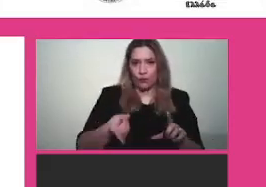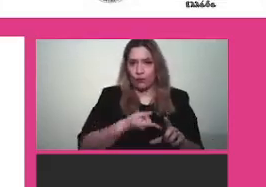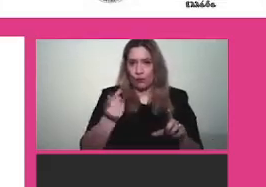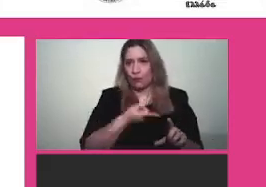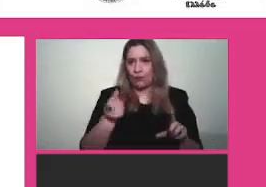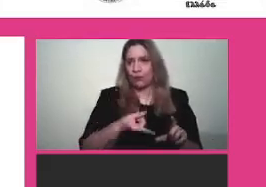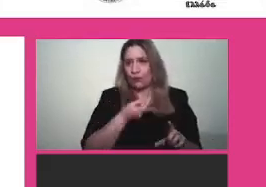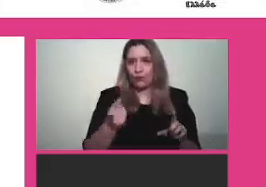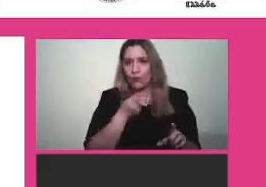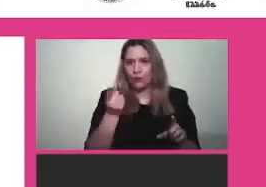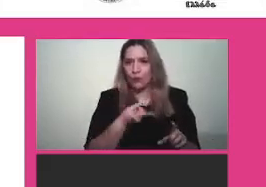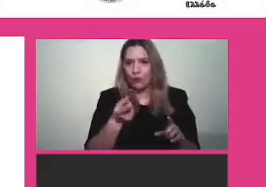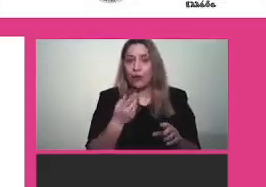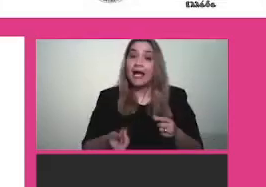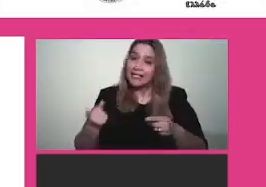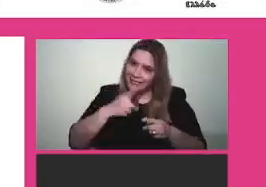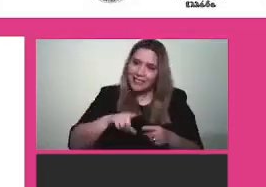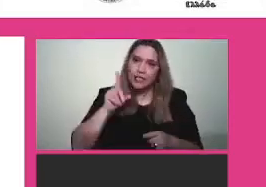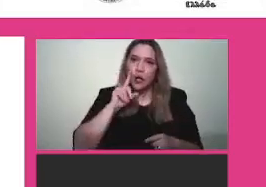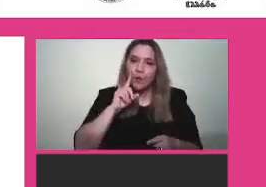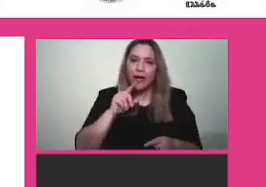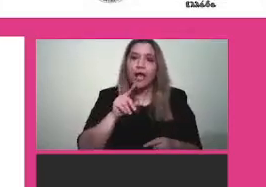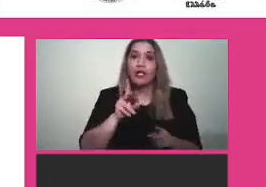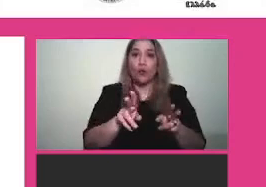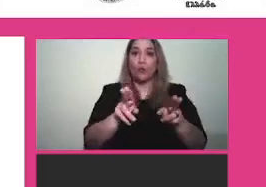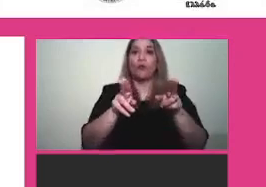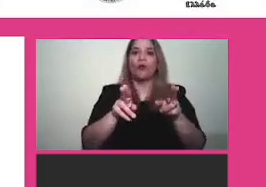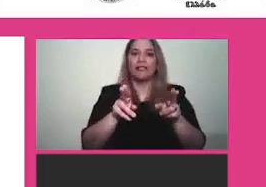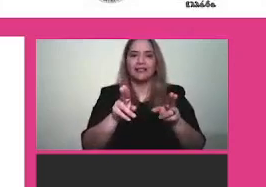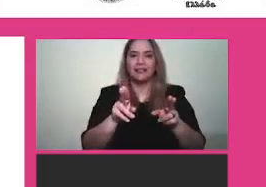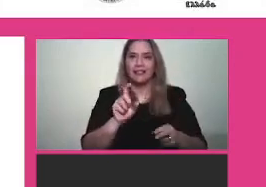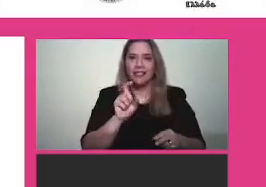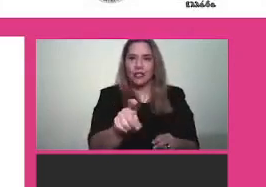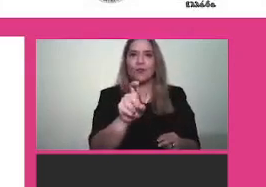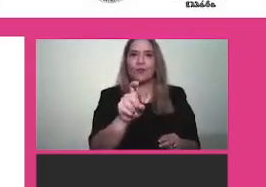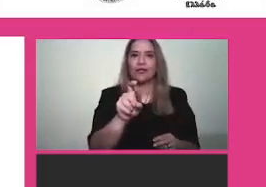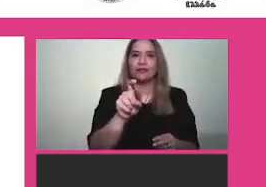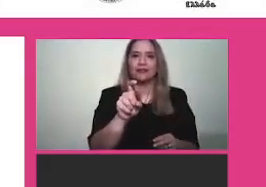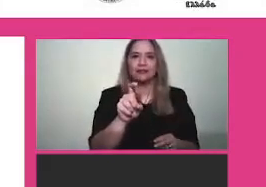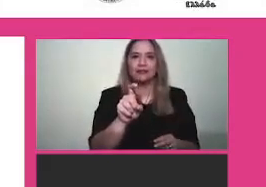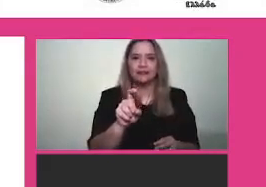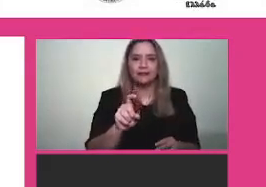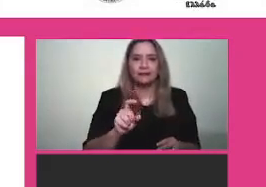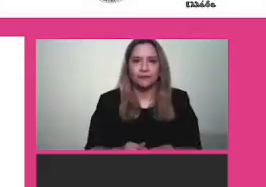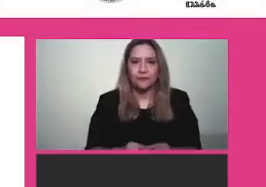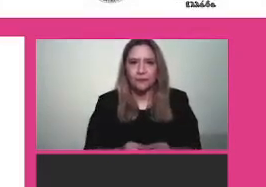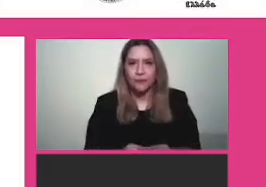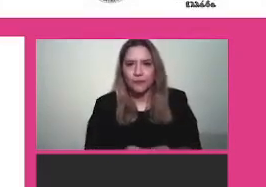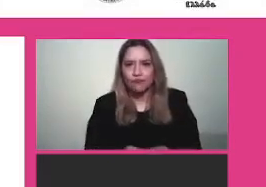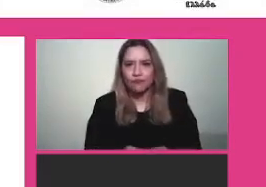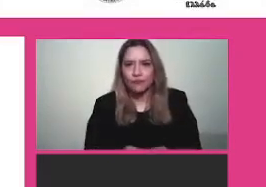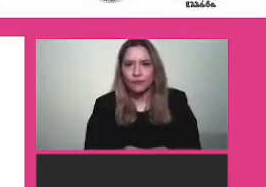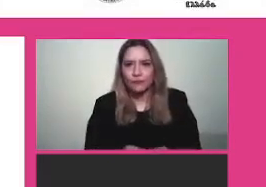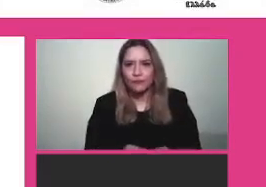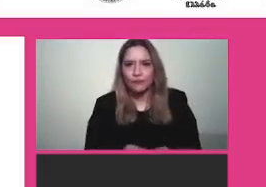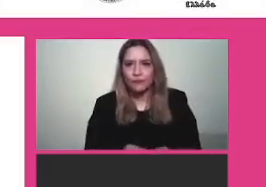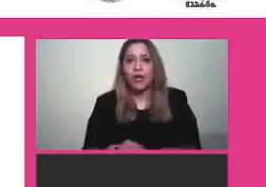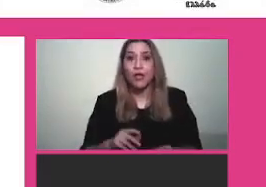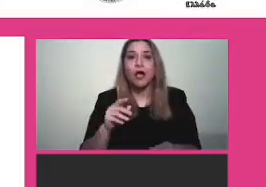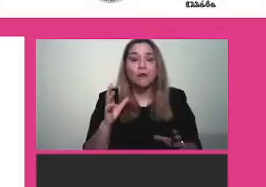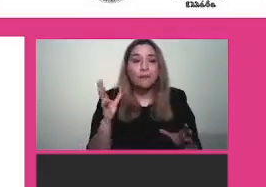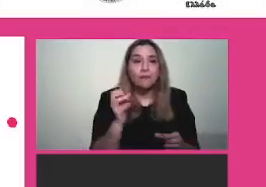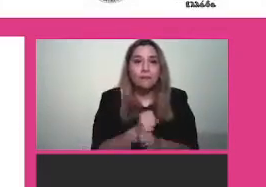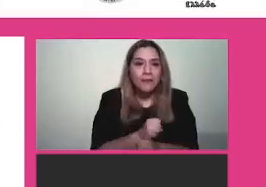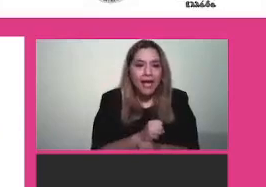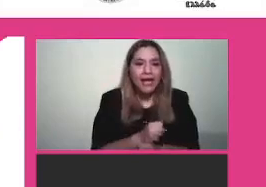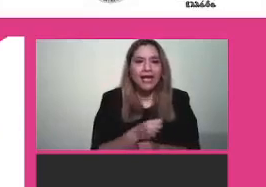βλέπω, θέλει να παίξει. Stop! Stop! Για, μια δούμε. Σας πέτυχε